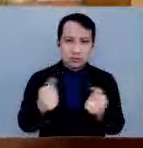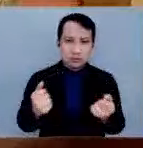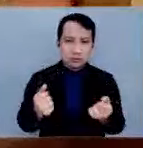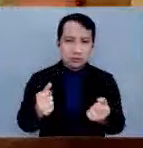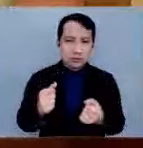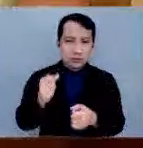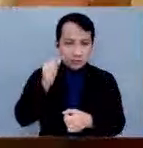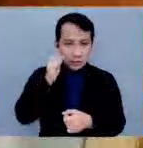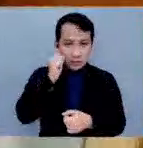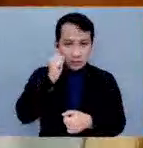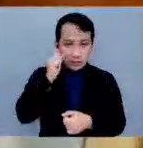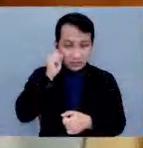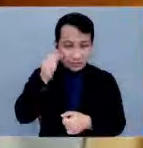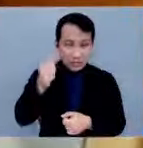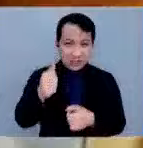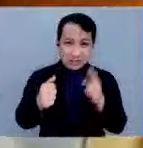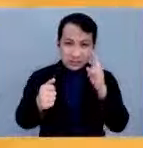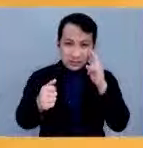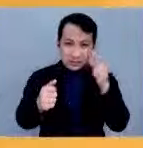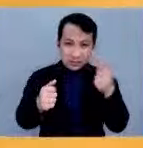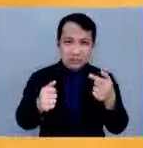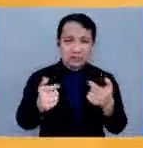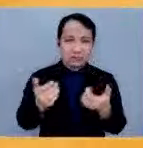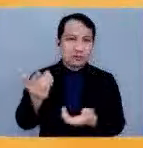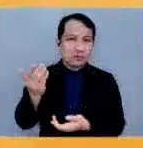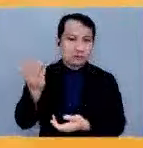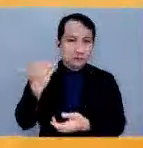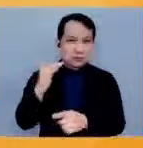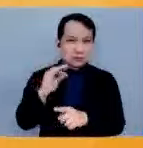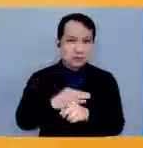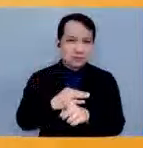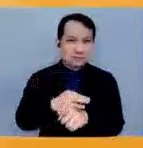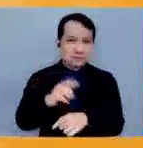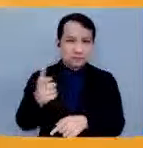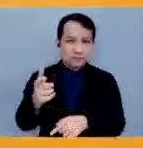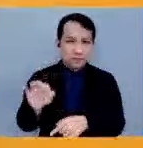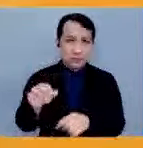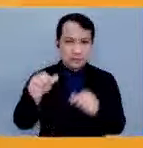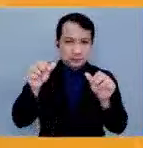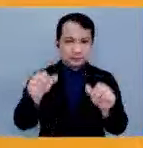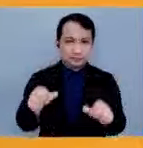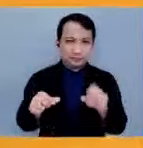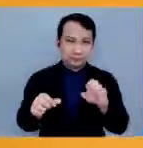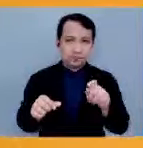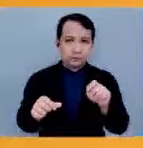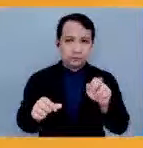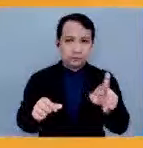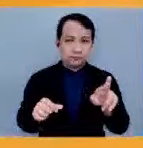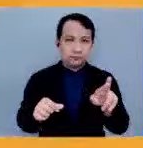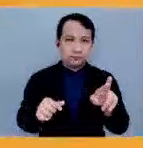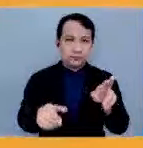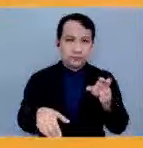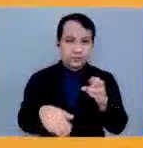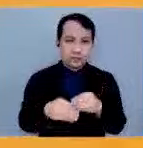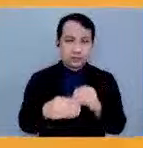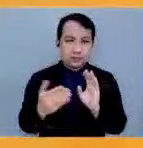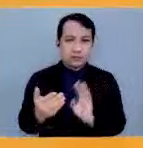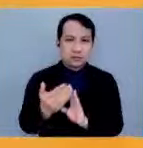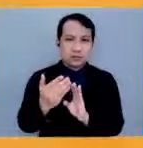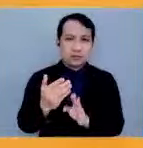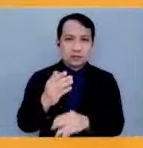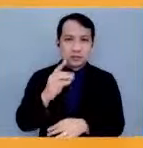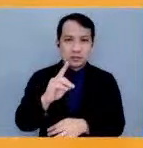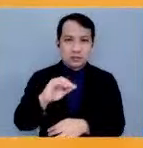at Richard Gutierrez. Nitong February 29, nang mag-post si Esther ng picture nila sa harap ng Department